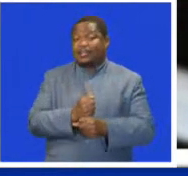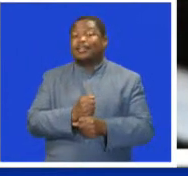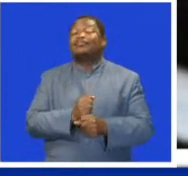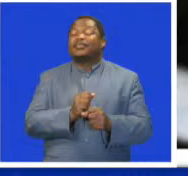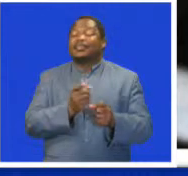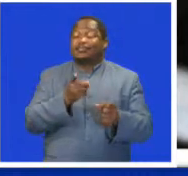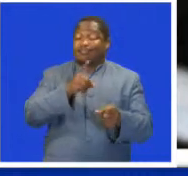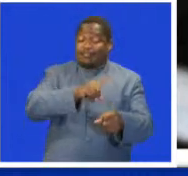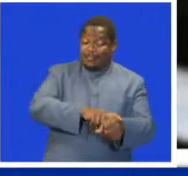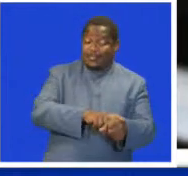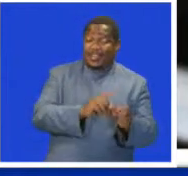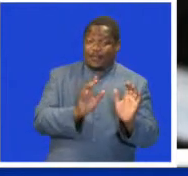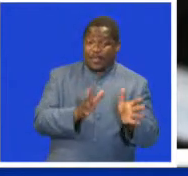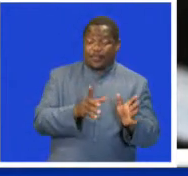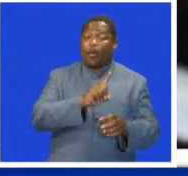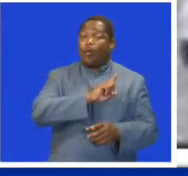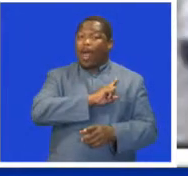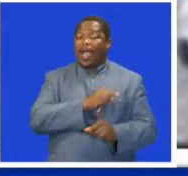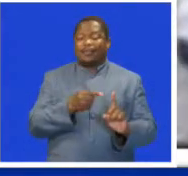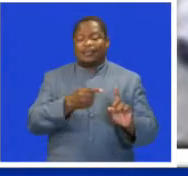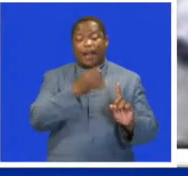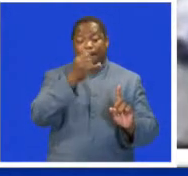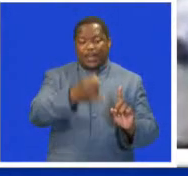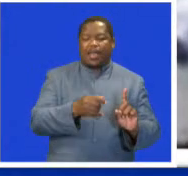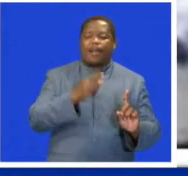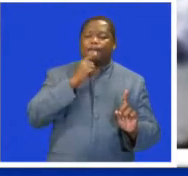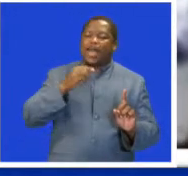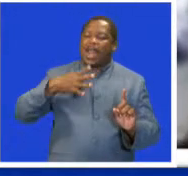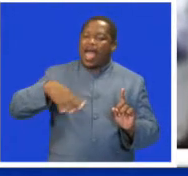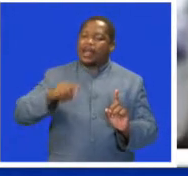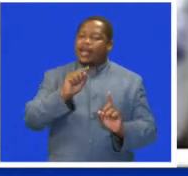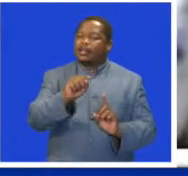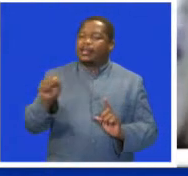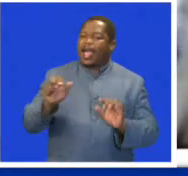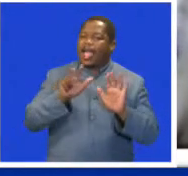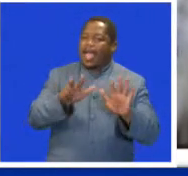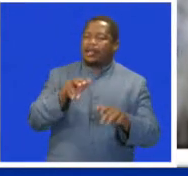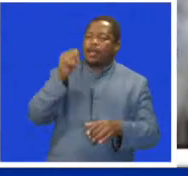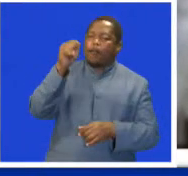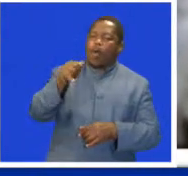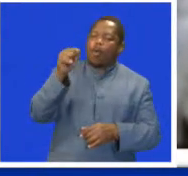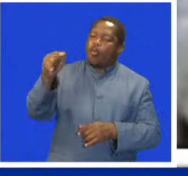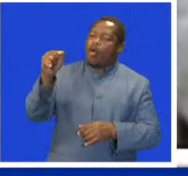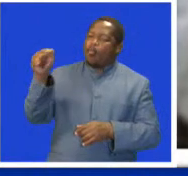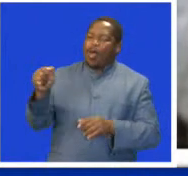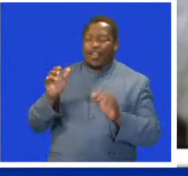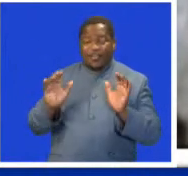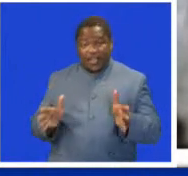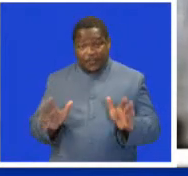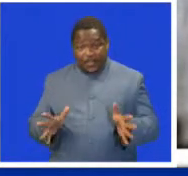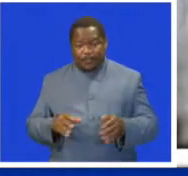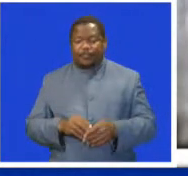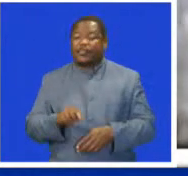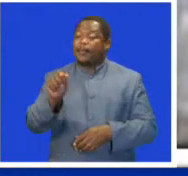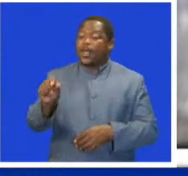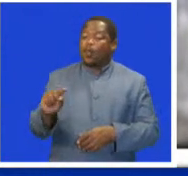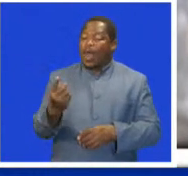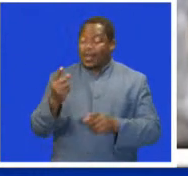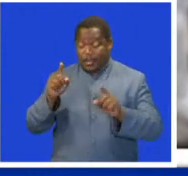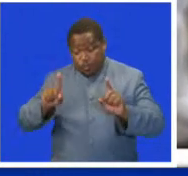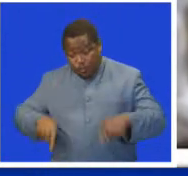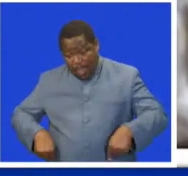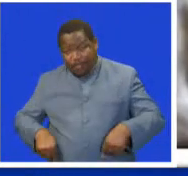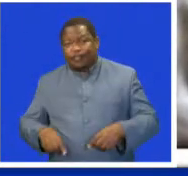lenivota igwaze emadvota lasiphohlongo kulela live. Imibiko ethi munye walabamfu bese uyashona kanti ke